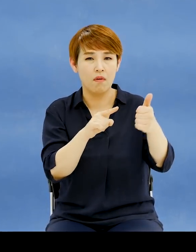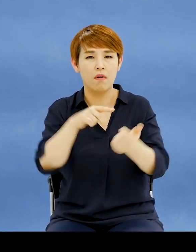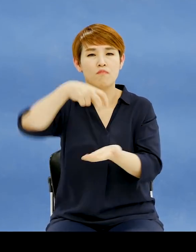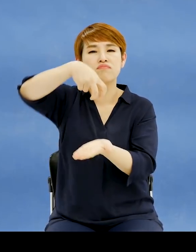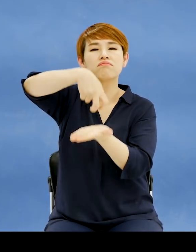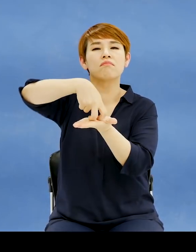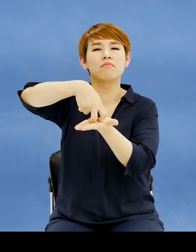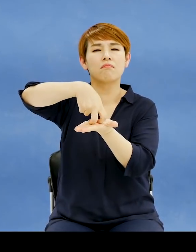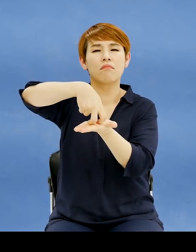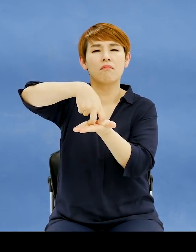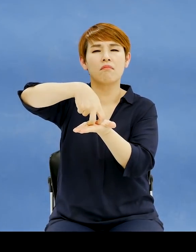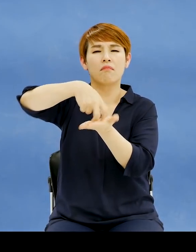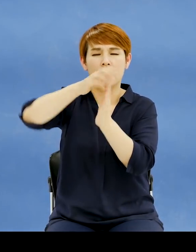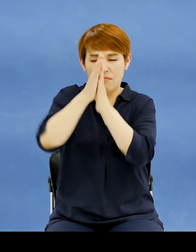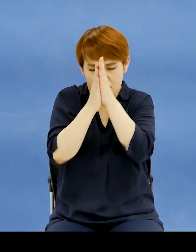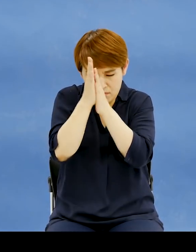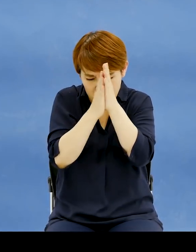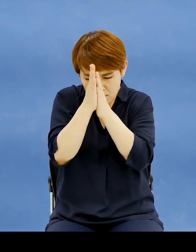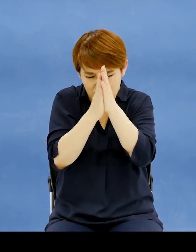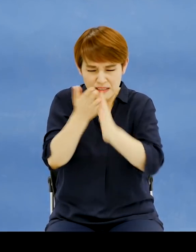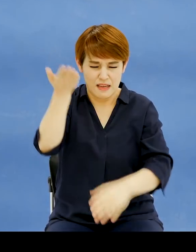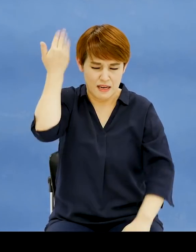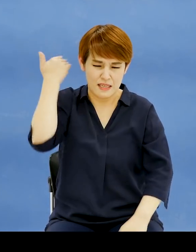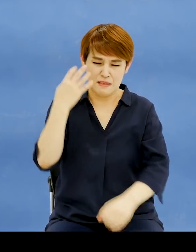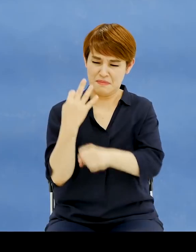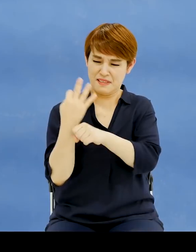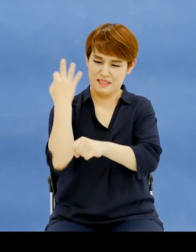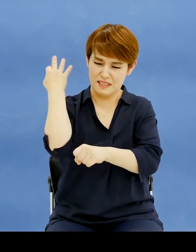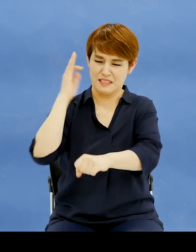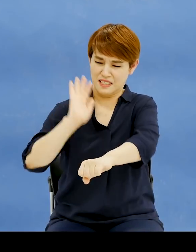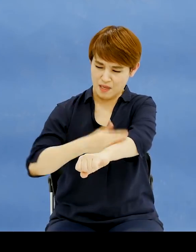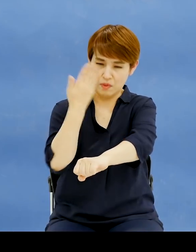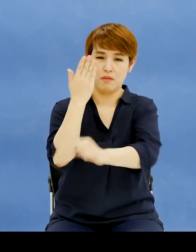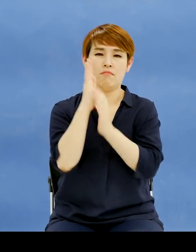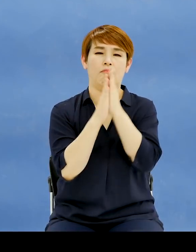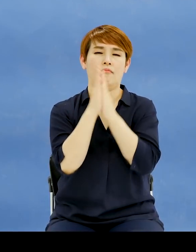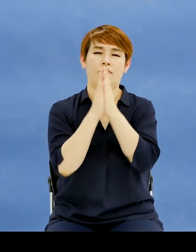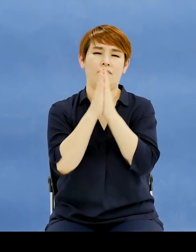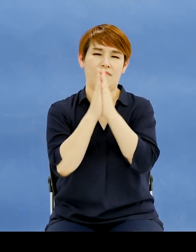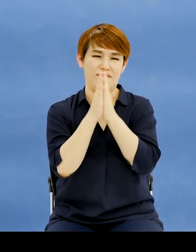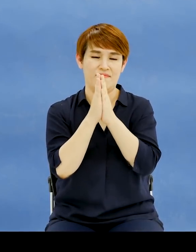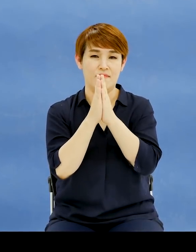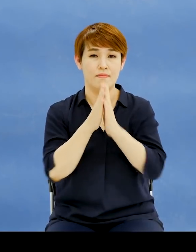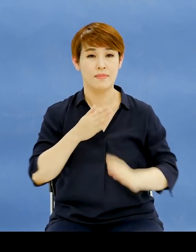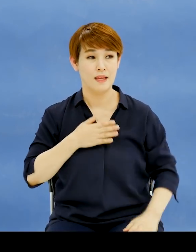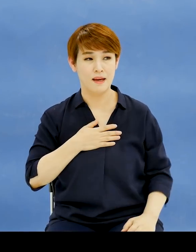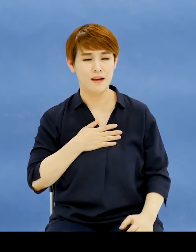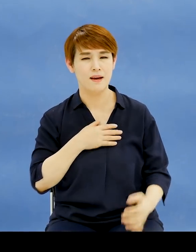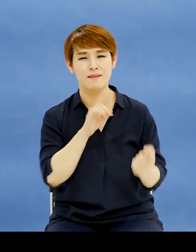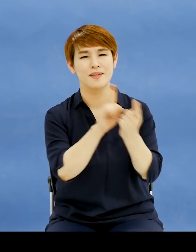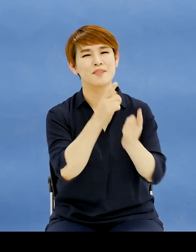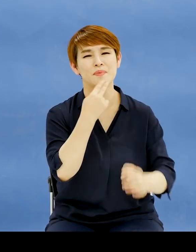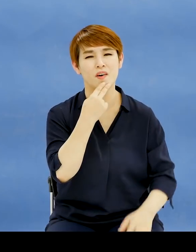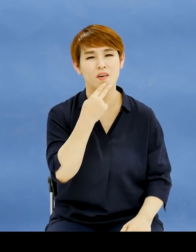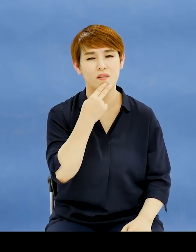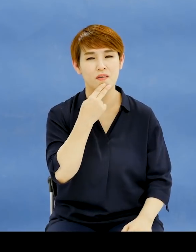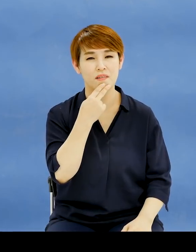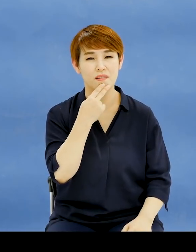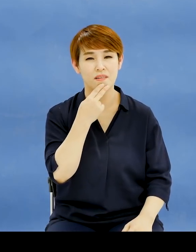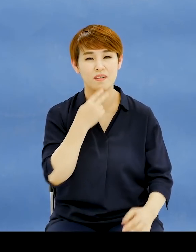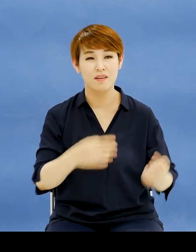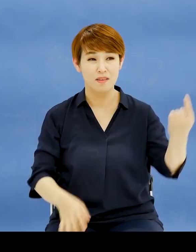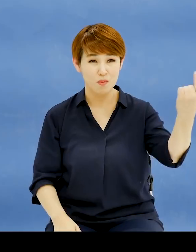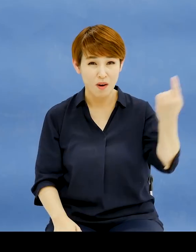왔는데 현관 앞에서 무릎 꿇고 제가 그때 잘못했습니다 하고 찾아보셨어요? 저는 이제 못 뵀지만